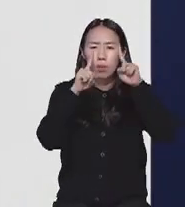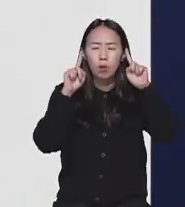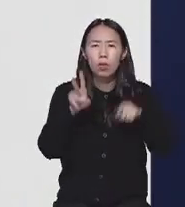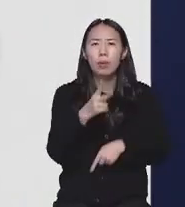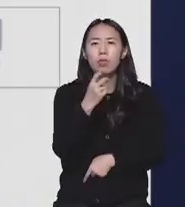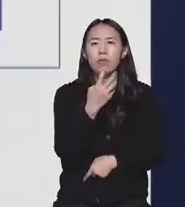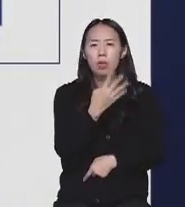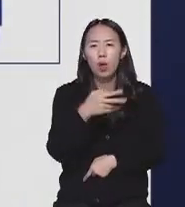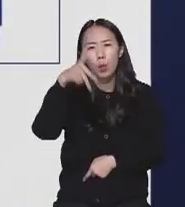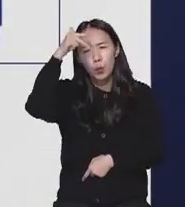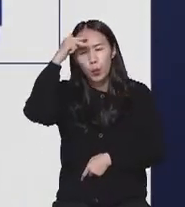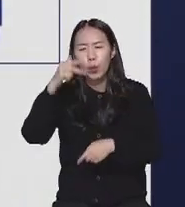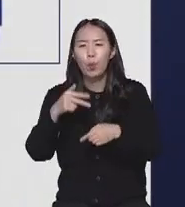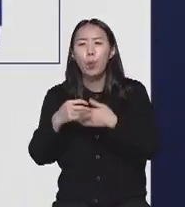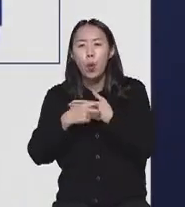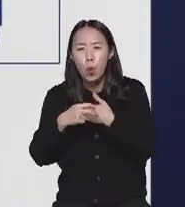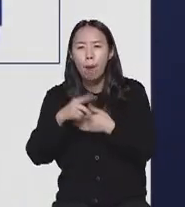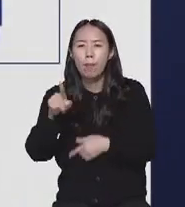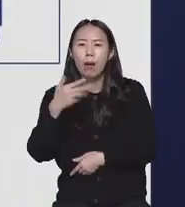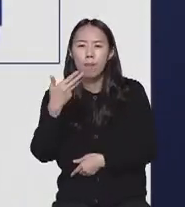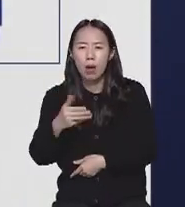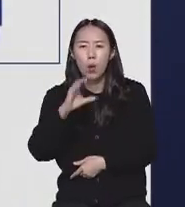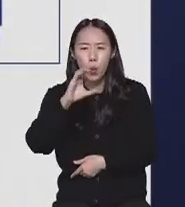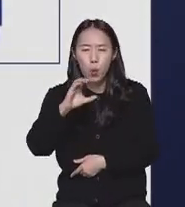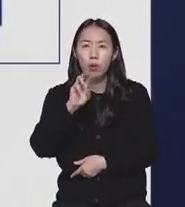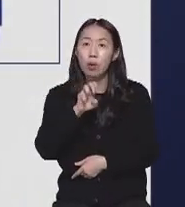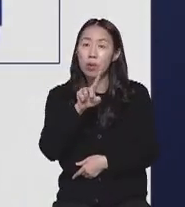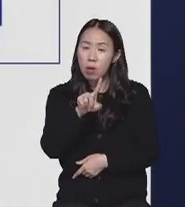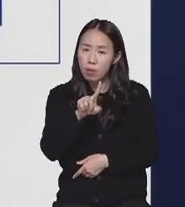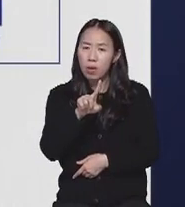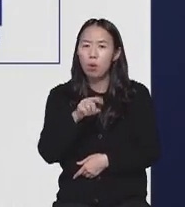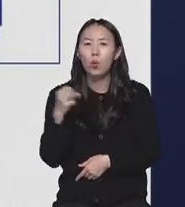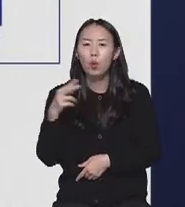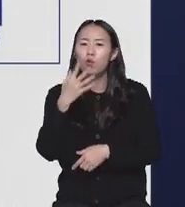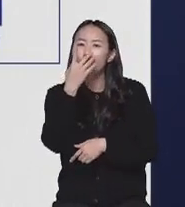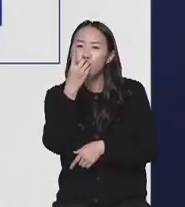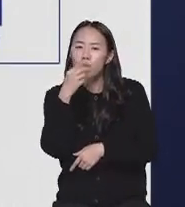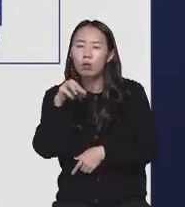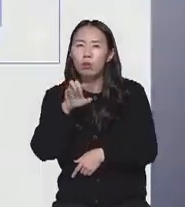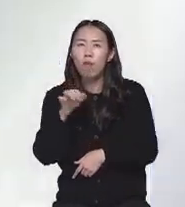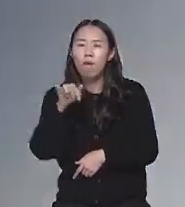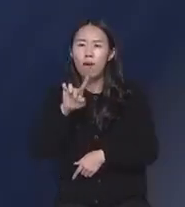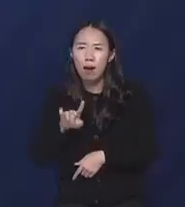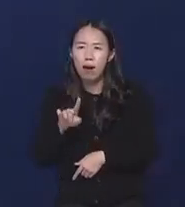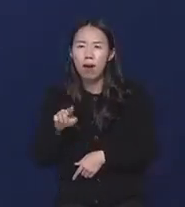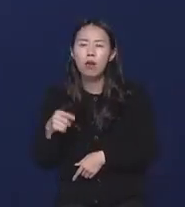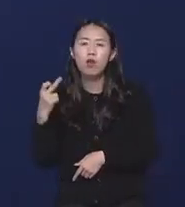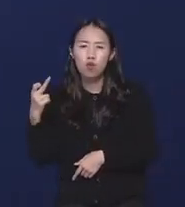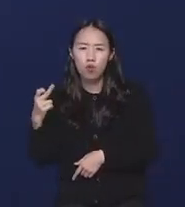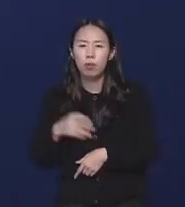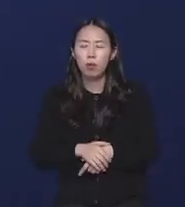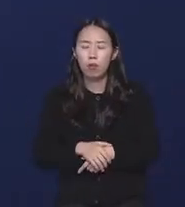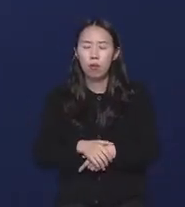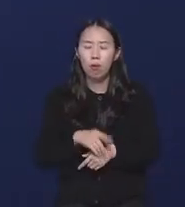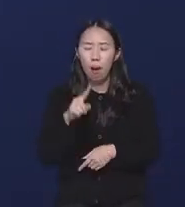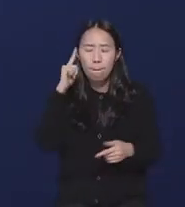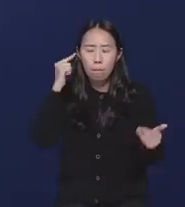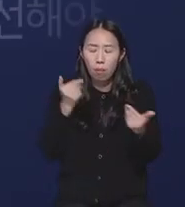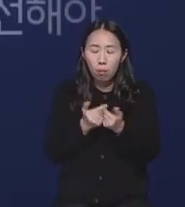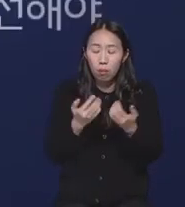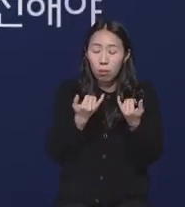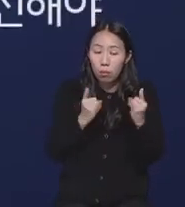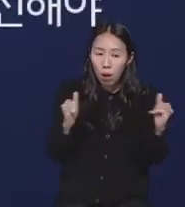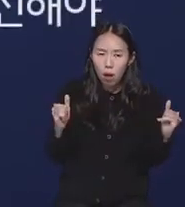조선대병원 108명, 광주기독병원 31명, 순천성가를로병원 13명 등입니다. 의대 증원에 반대하는